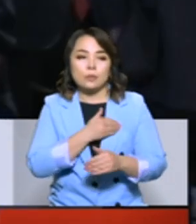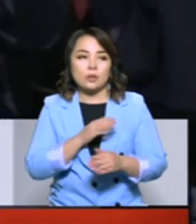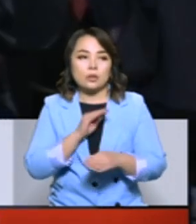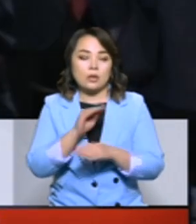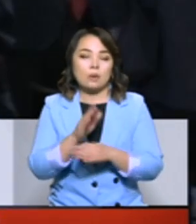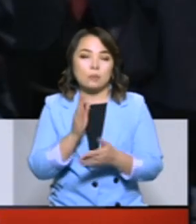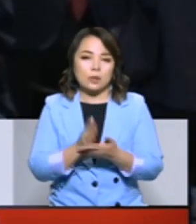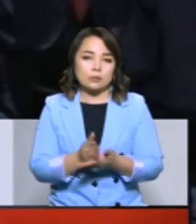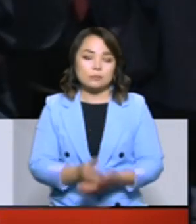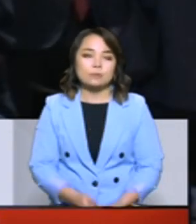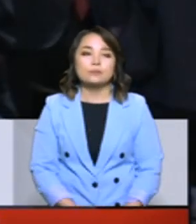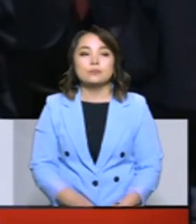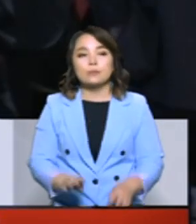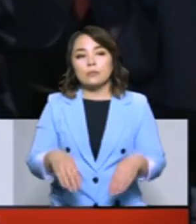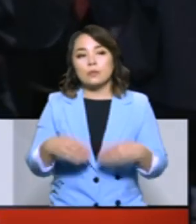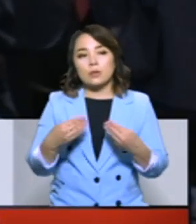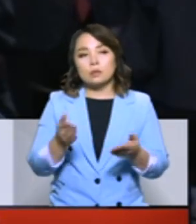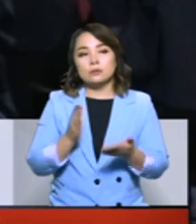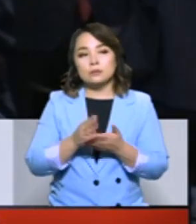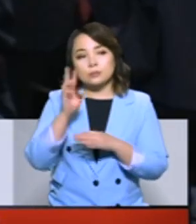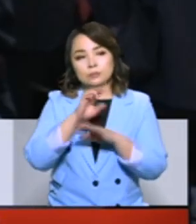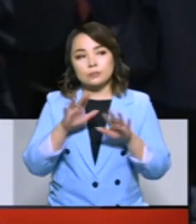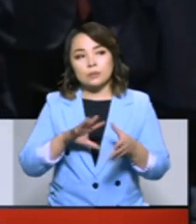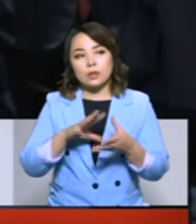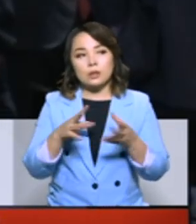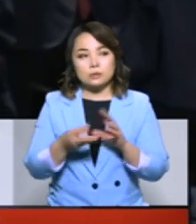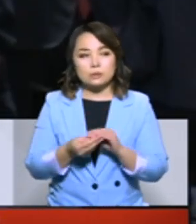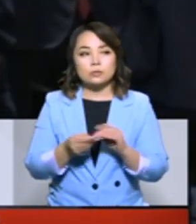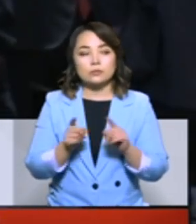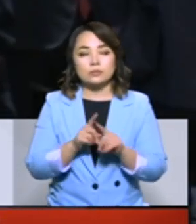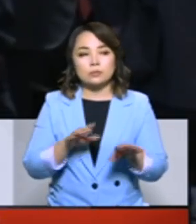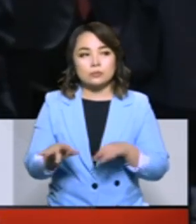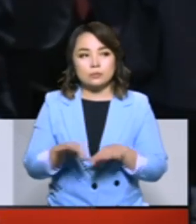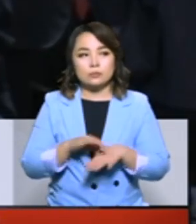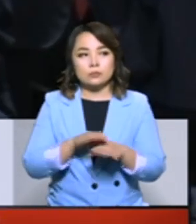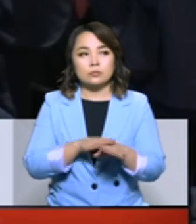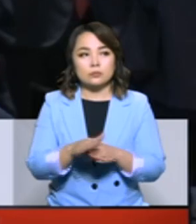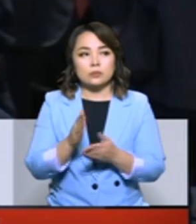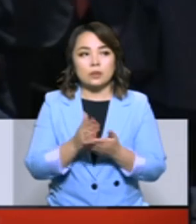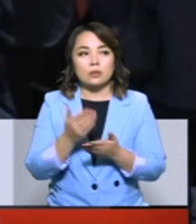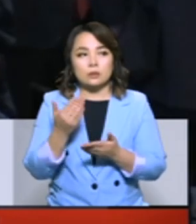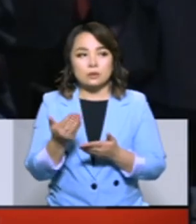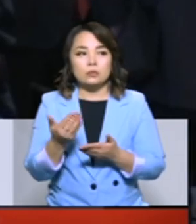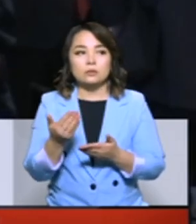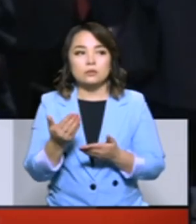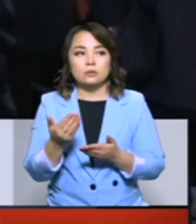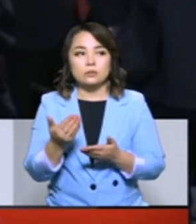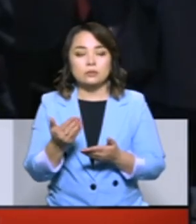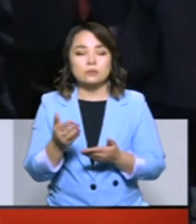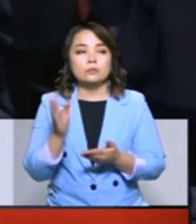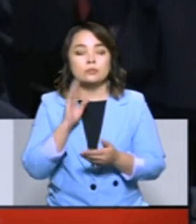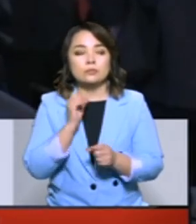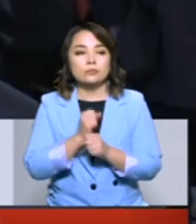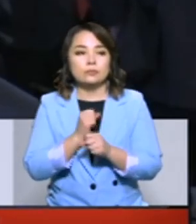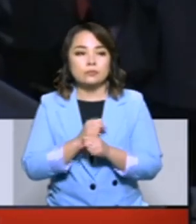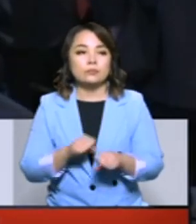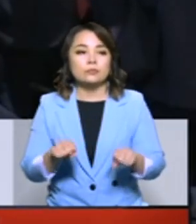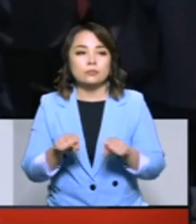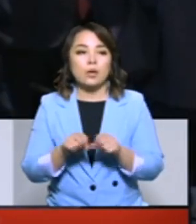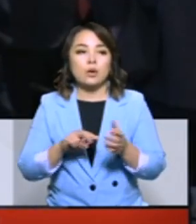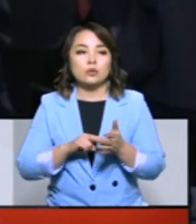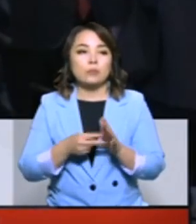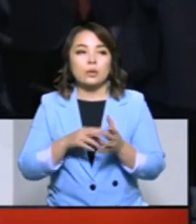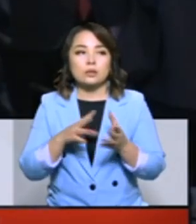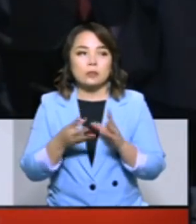Техник жағынан 40 гигаватқа дейін жаңартылатын энергияны шығарып, және осы водородты шығаратын